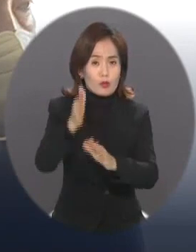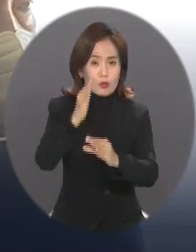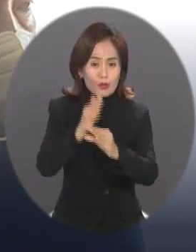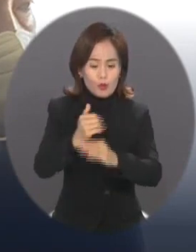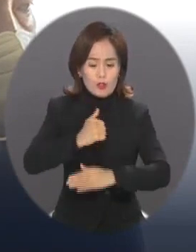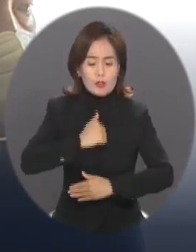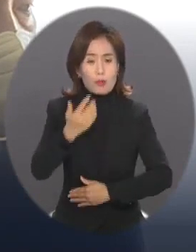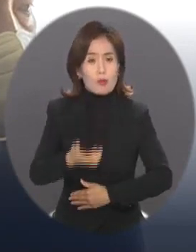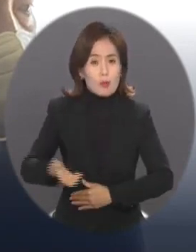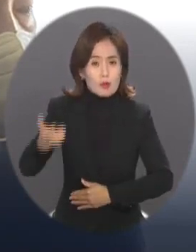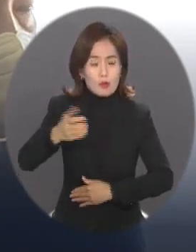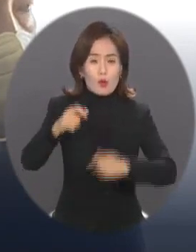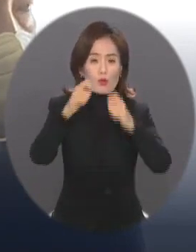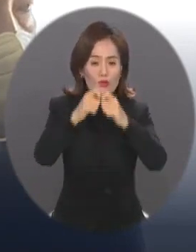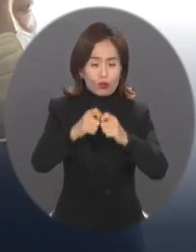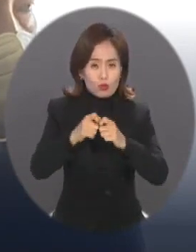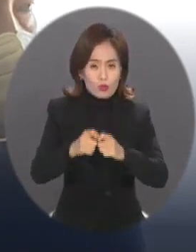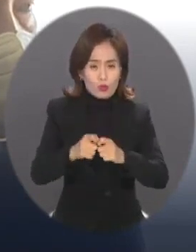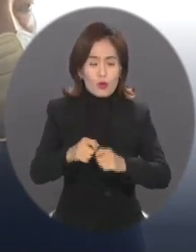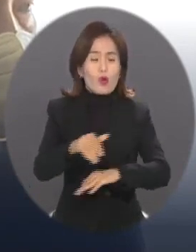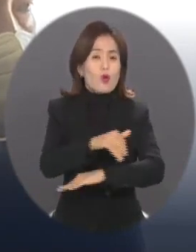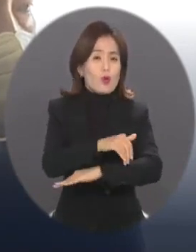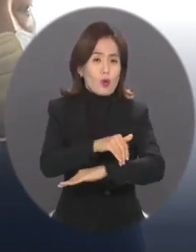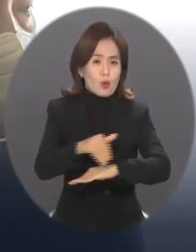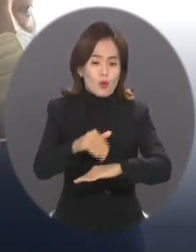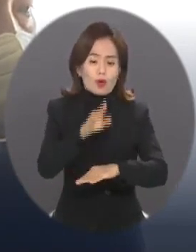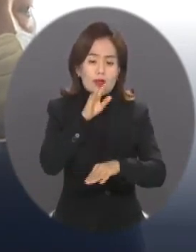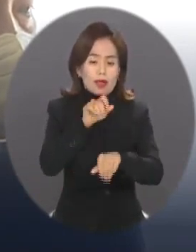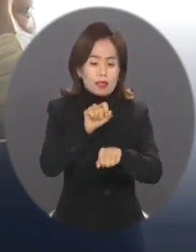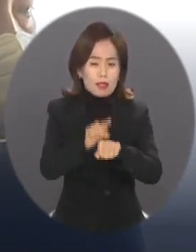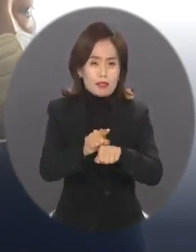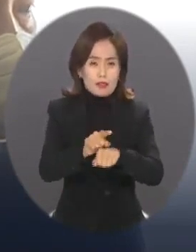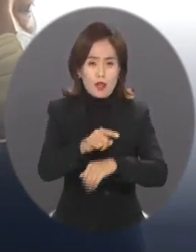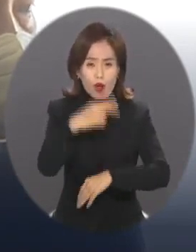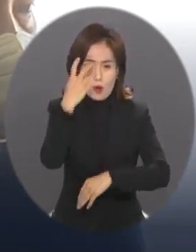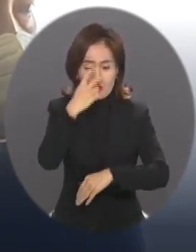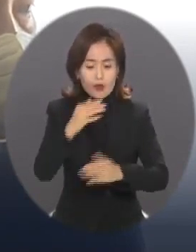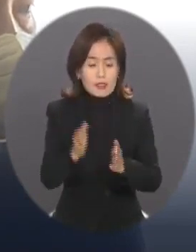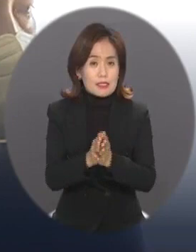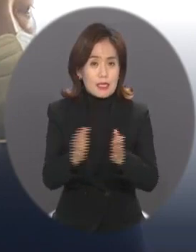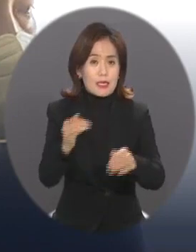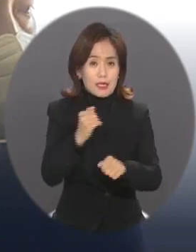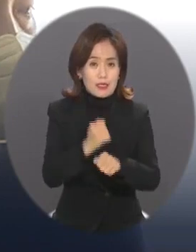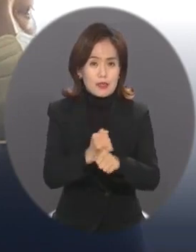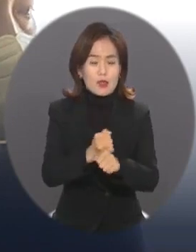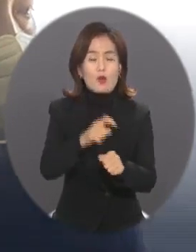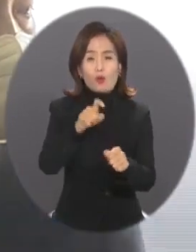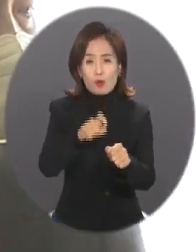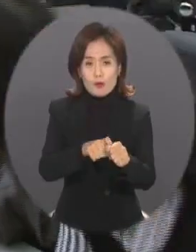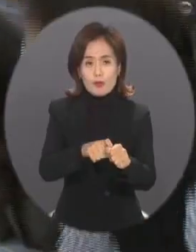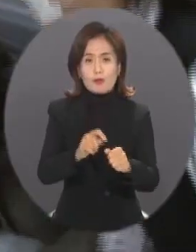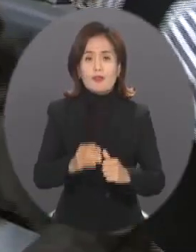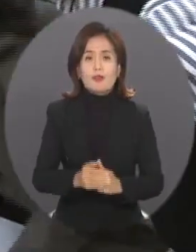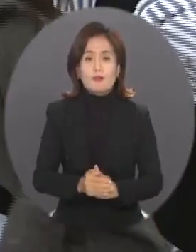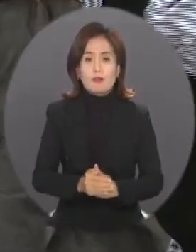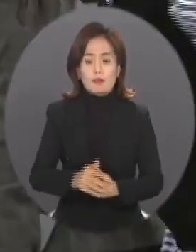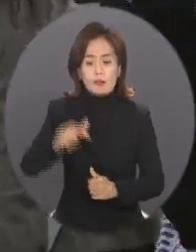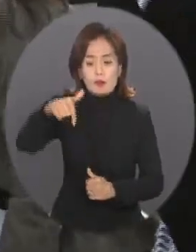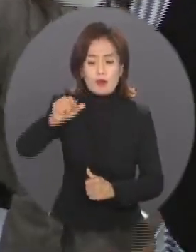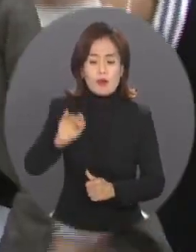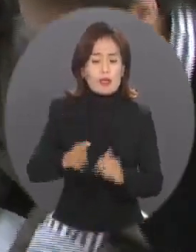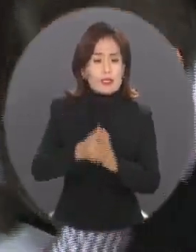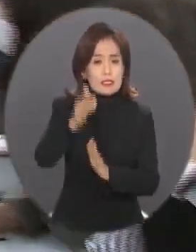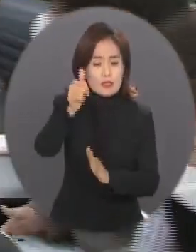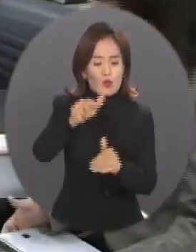것으로 구체적인 사업 구상과 타당성 검토를 실현하는 것이 본 과업의 목적입니다. 강 시장은